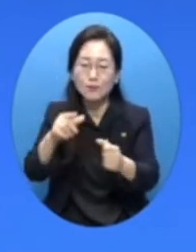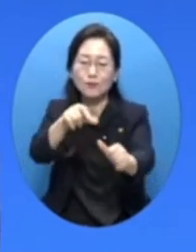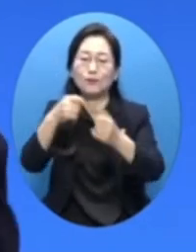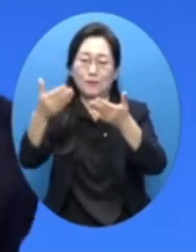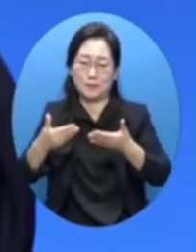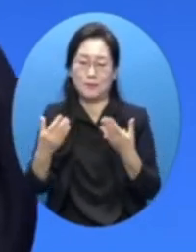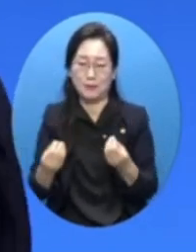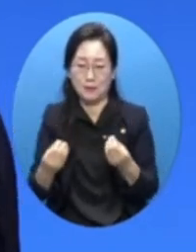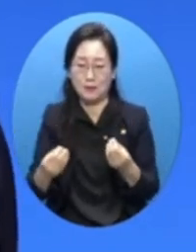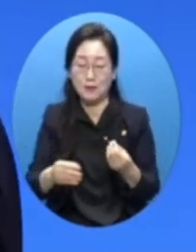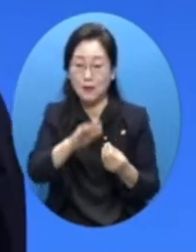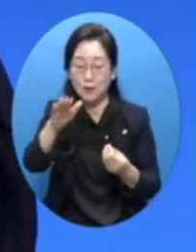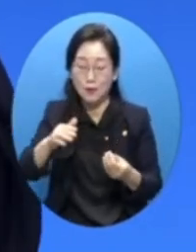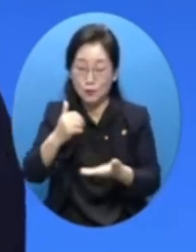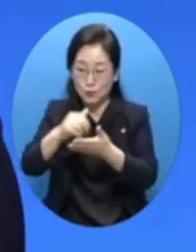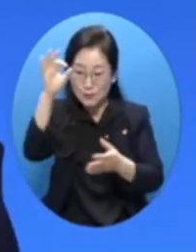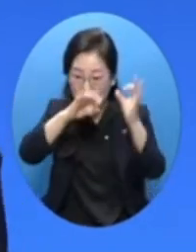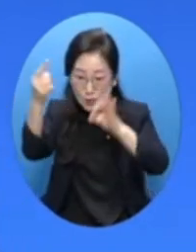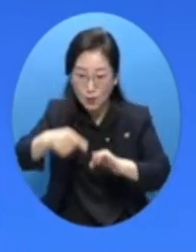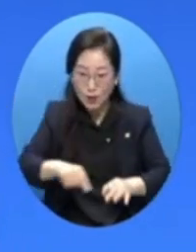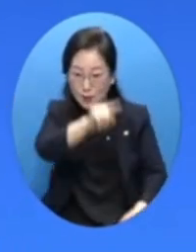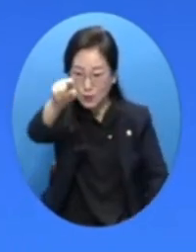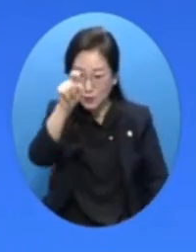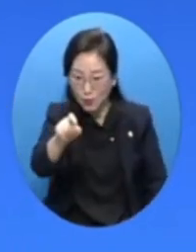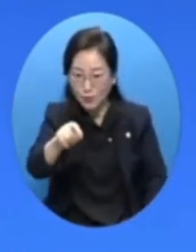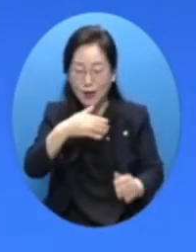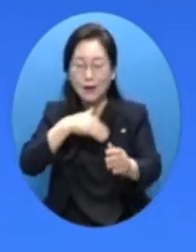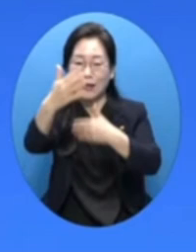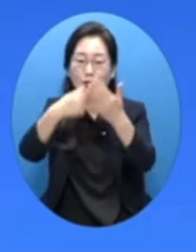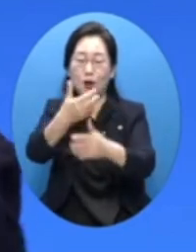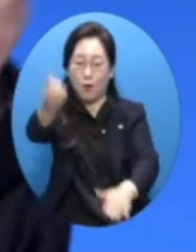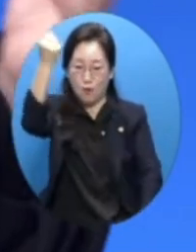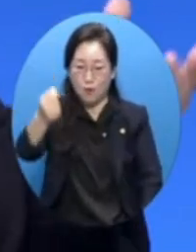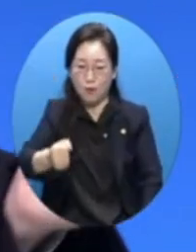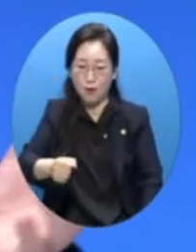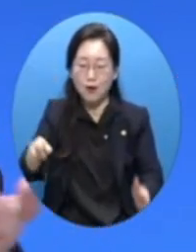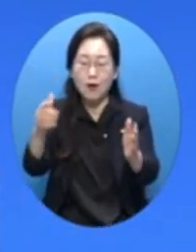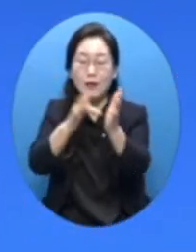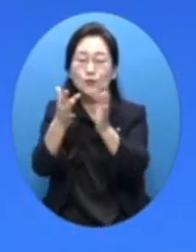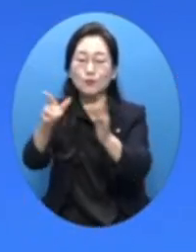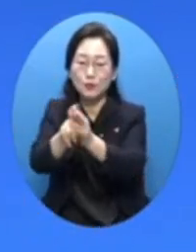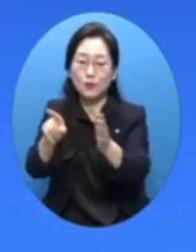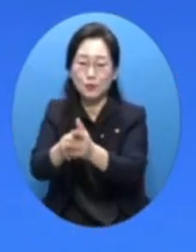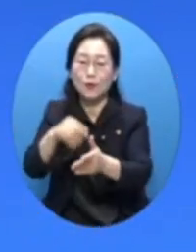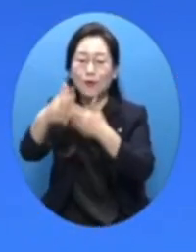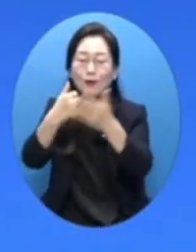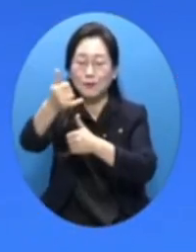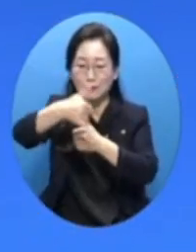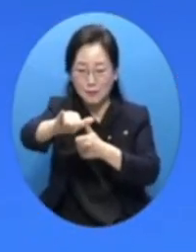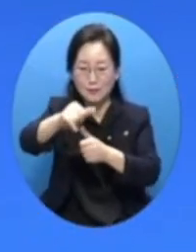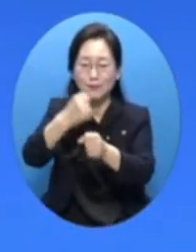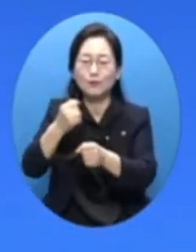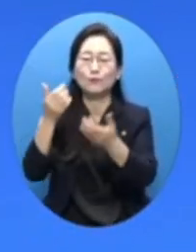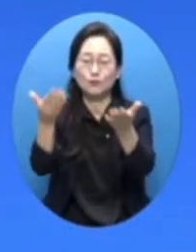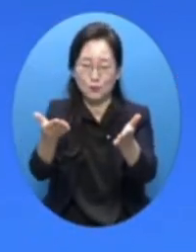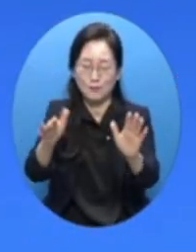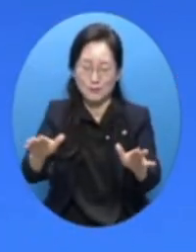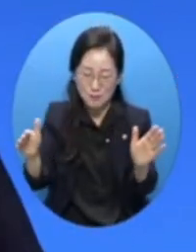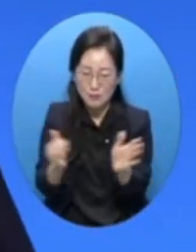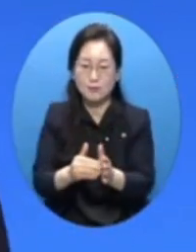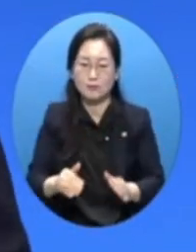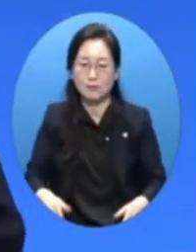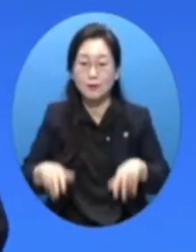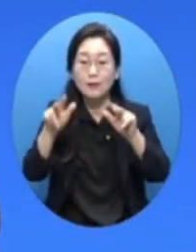찾아서 우리를 지목하여 부르시고 너는 내 것이라 택하시고 예수 믿게 하시고 하나님 자녀 삼으셔서 오늘 이 자리까지 있게 하신 것입니다.